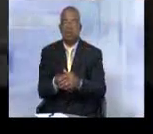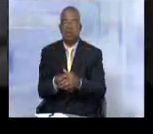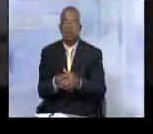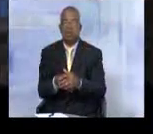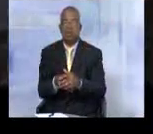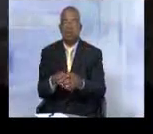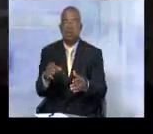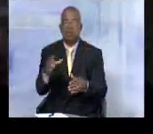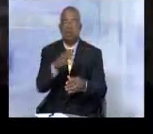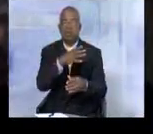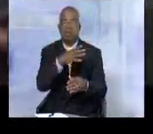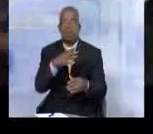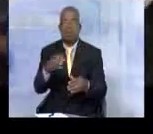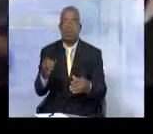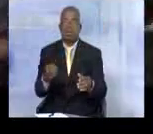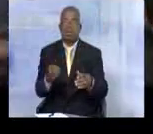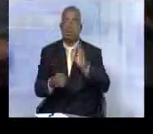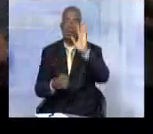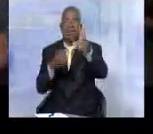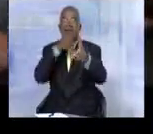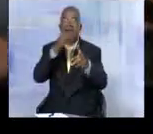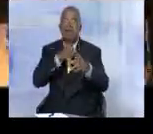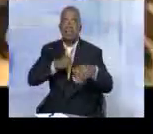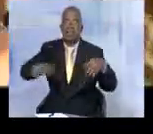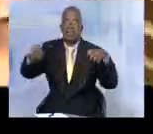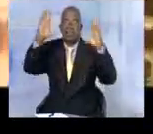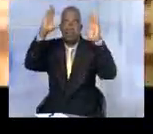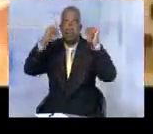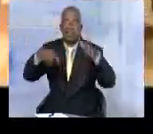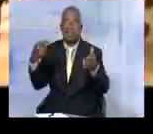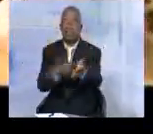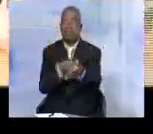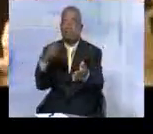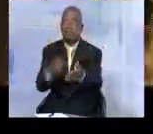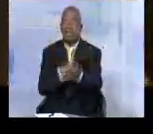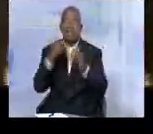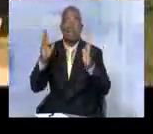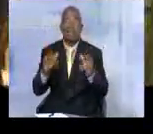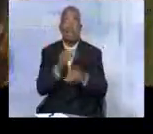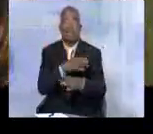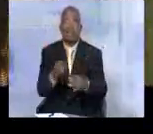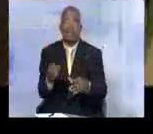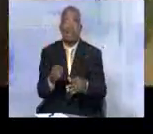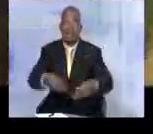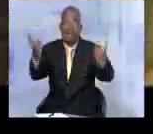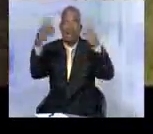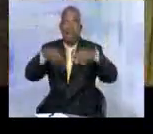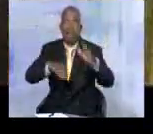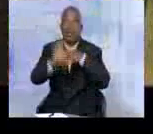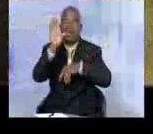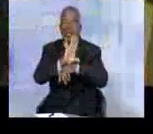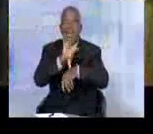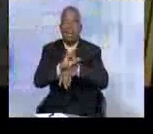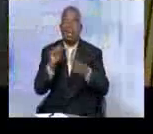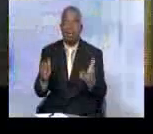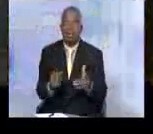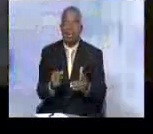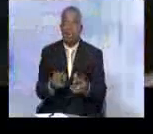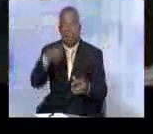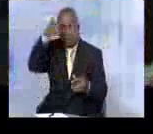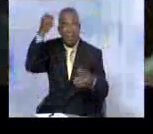fine pluie pour l'accueillir le chef du gouvernement. L'ancien président ghanéen John Kufuor, très heureux de cette rencontre, a partagé avec le